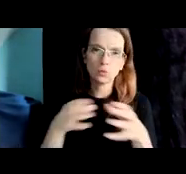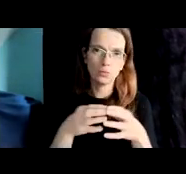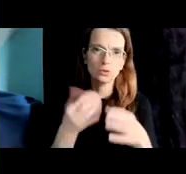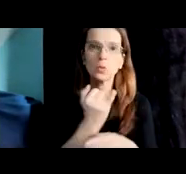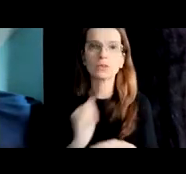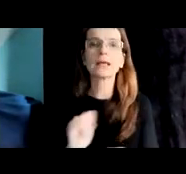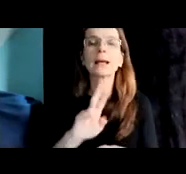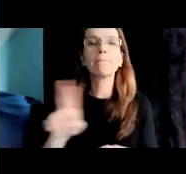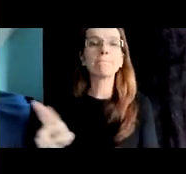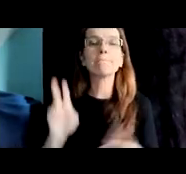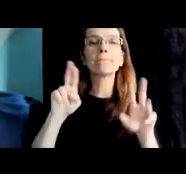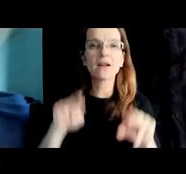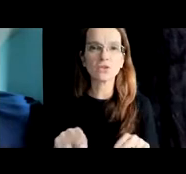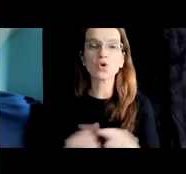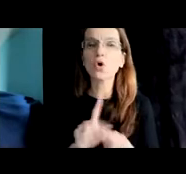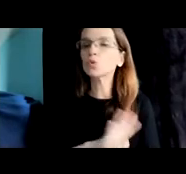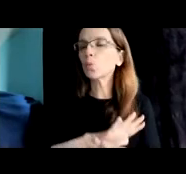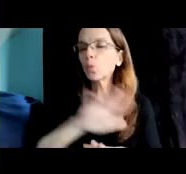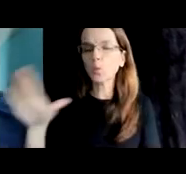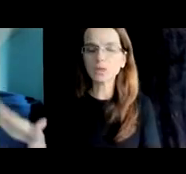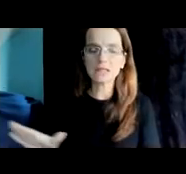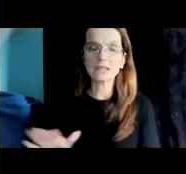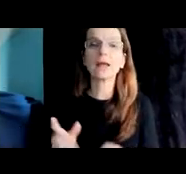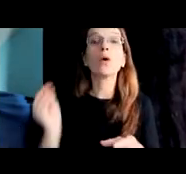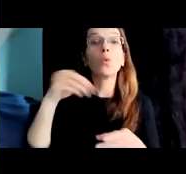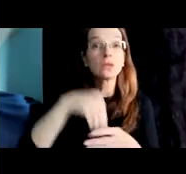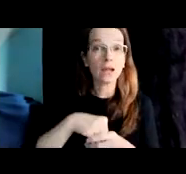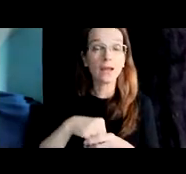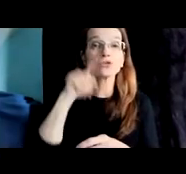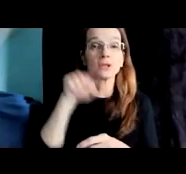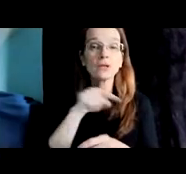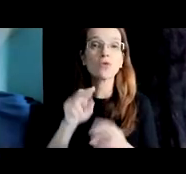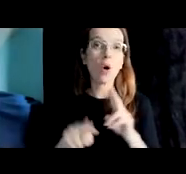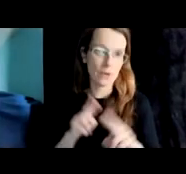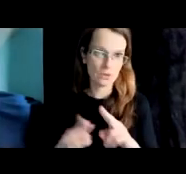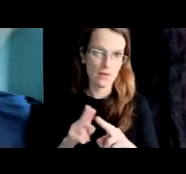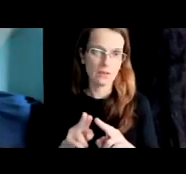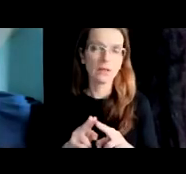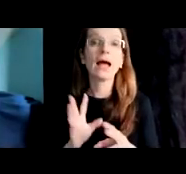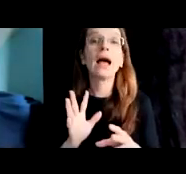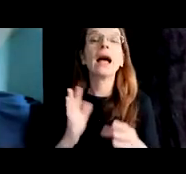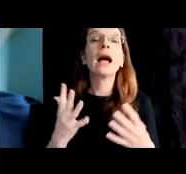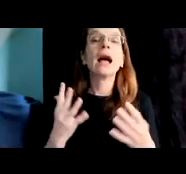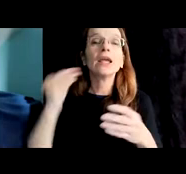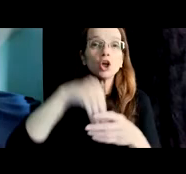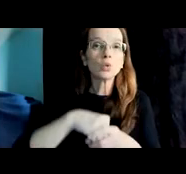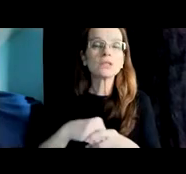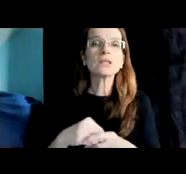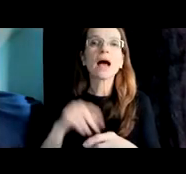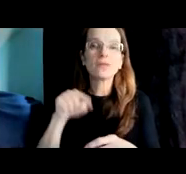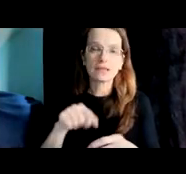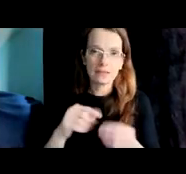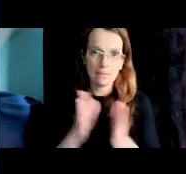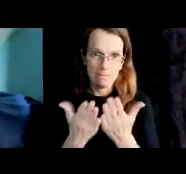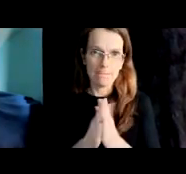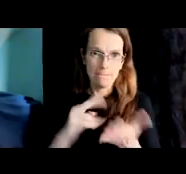ima namreč pravico, kot vsi drugi, biti udeležen in obravnavan. Inkluzija znotraj našega konteksta